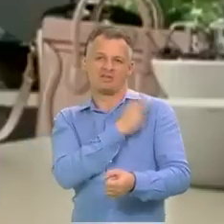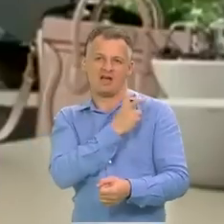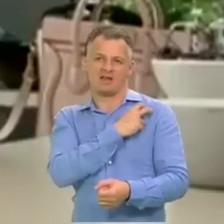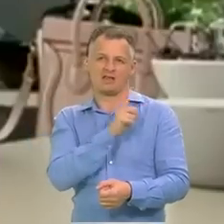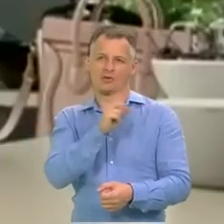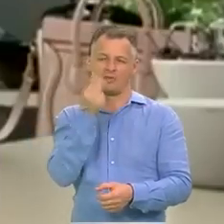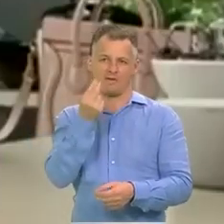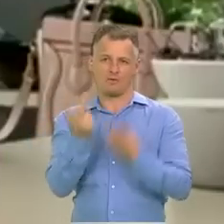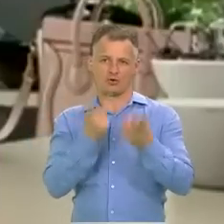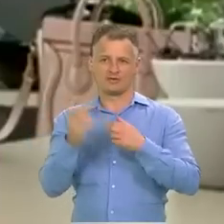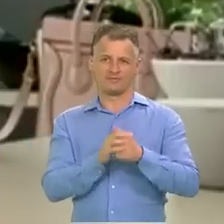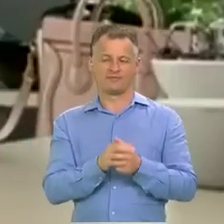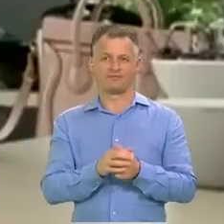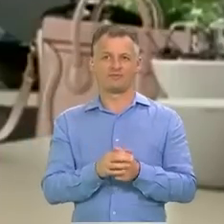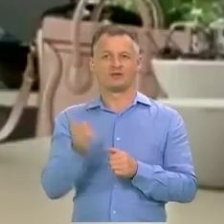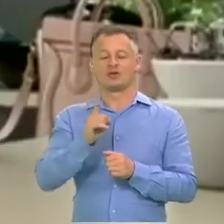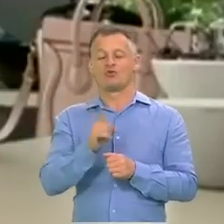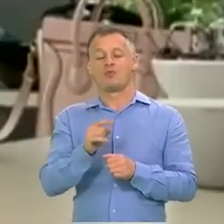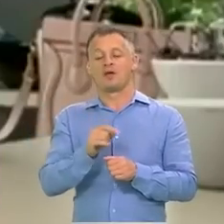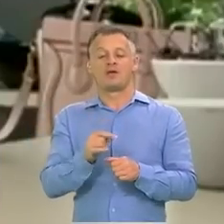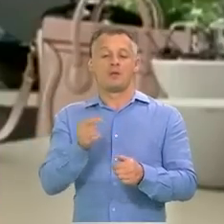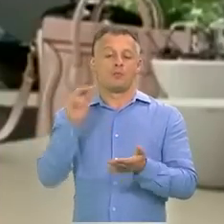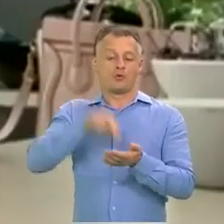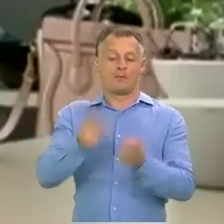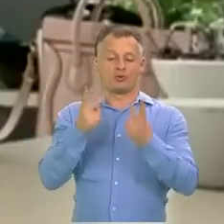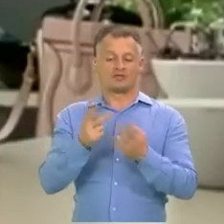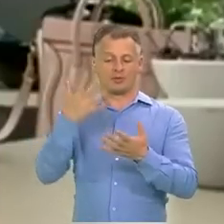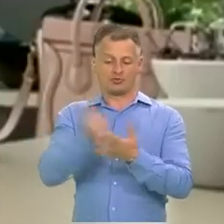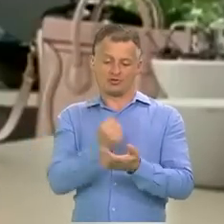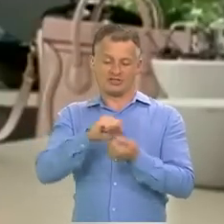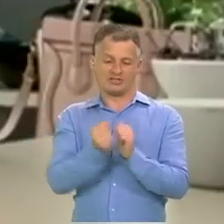nu mai contezi pe efect sau să ai o reacție